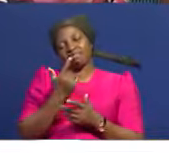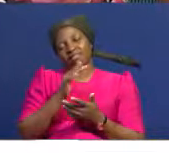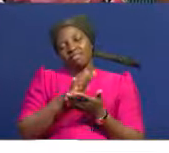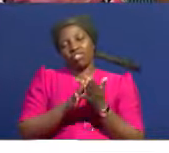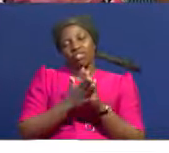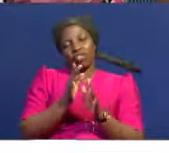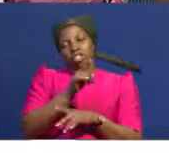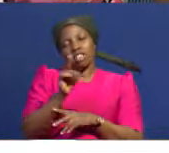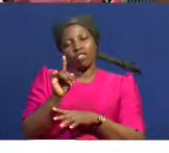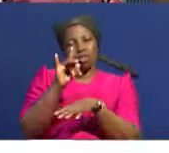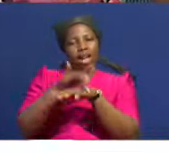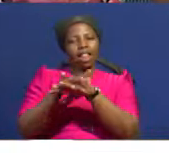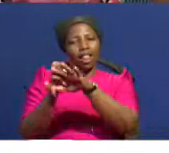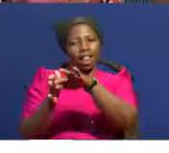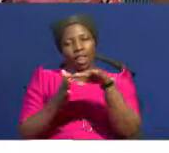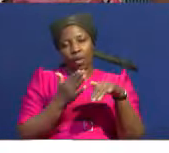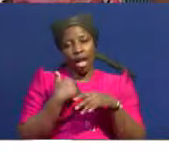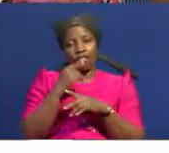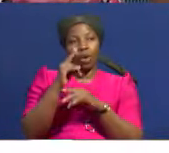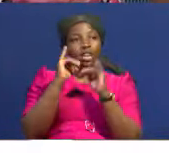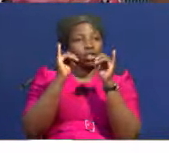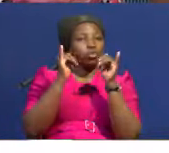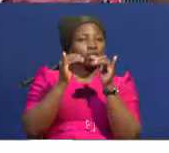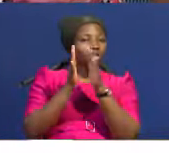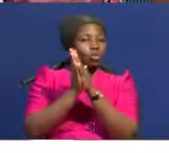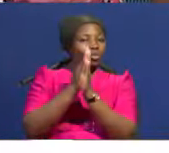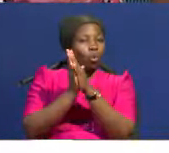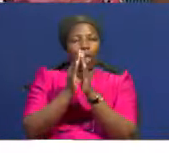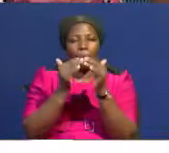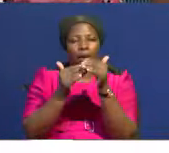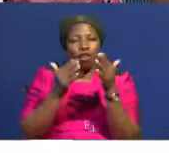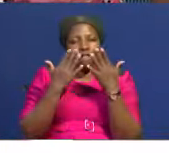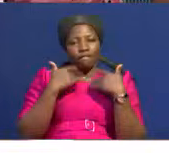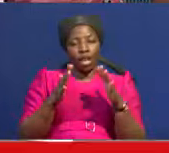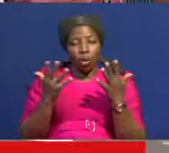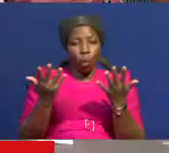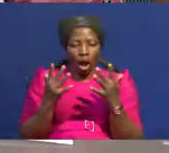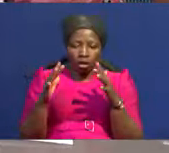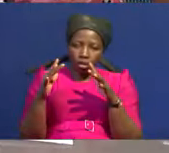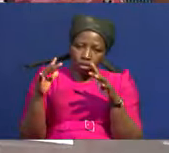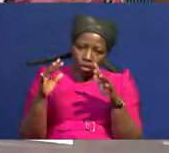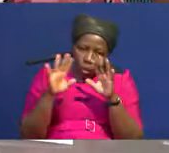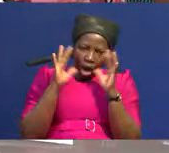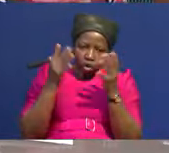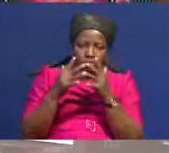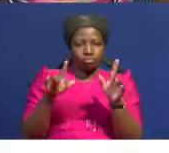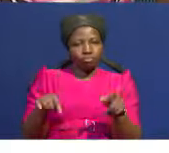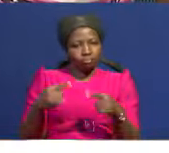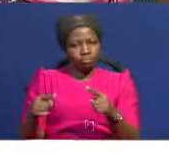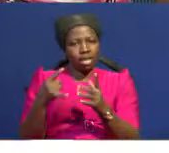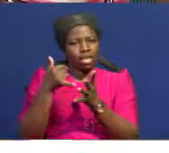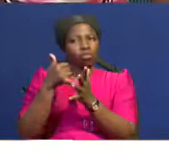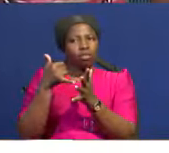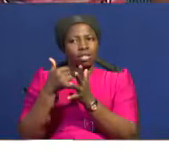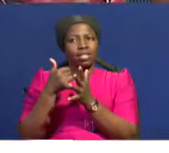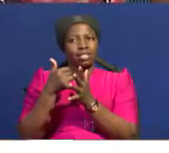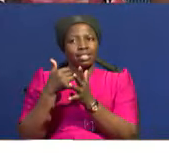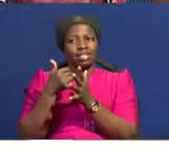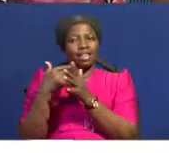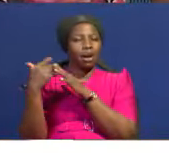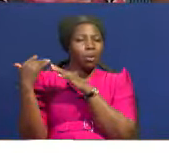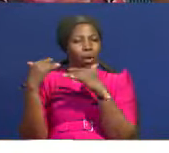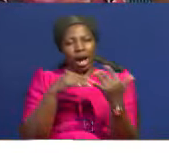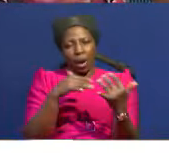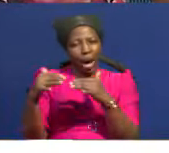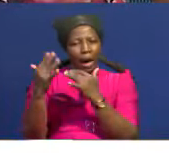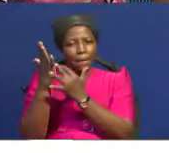Mtazamaji, tuna taarifa moja tu ya mwisho kabla ya kuondoka hewani, ambapo mizozo inayoendelea duniani ikiwa ni pamoja na vita kati ya